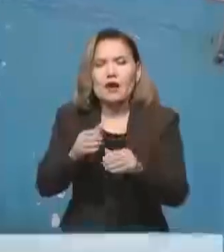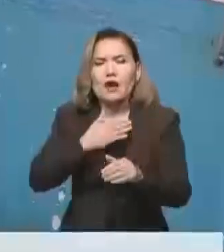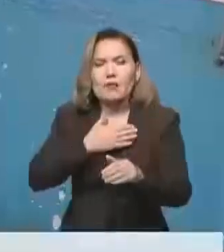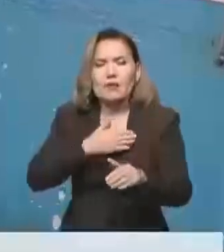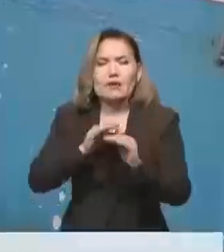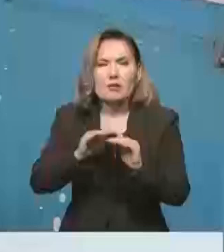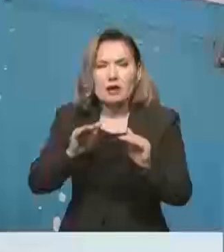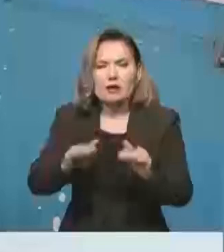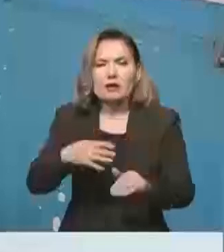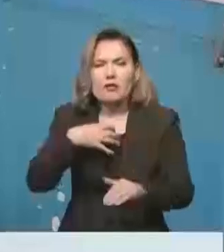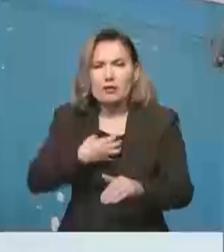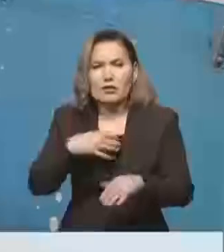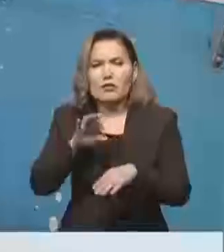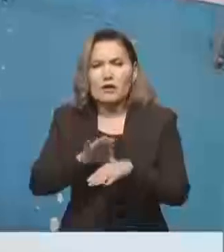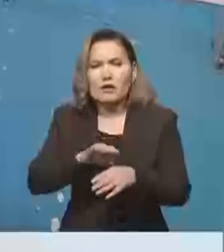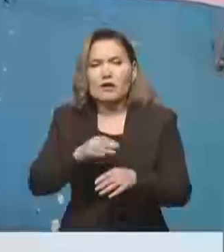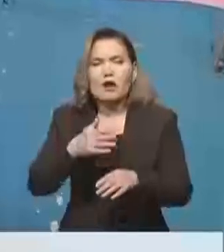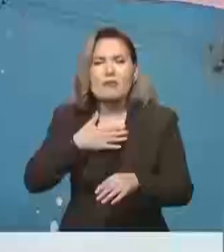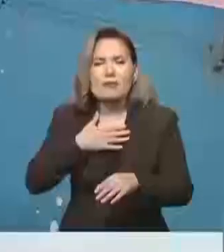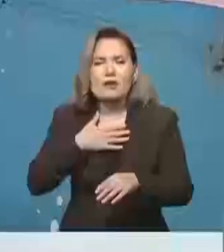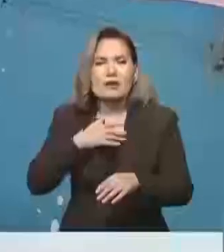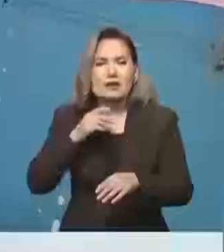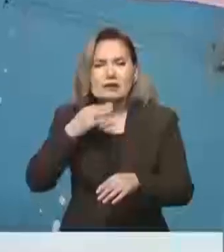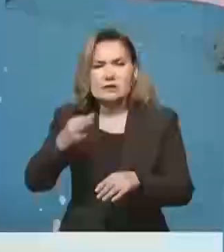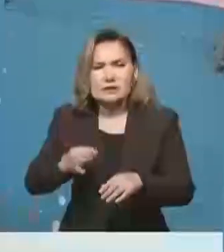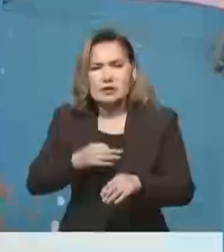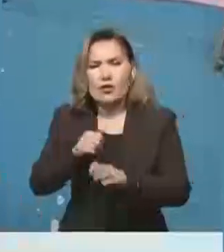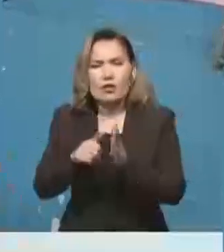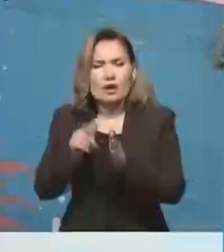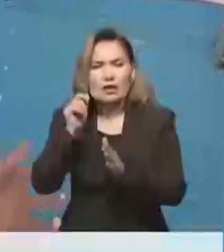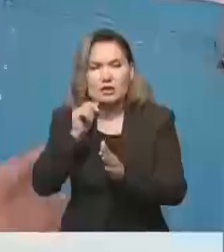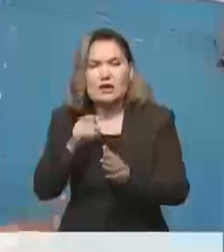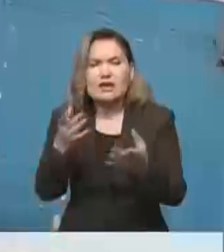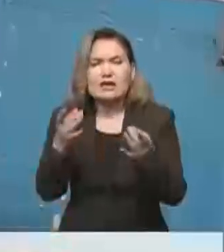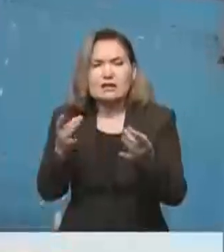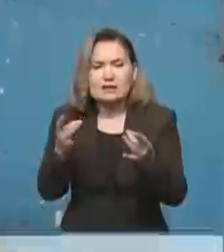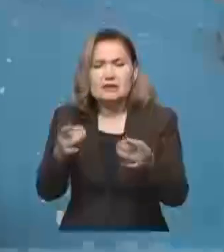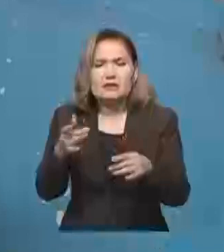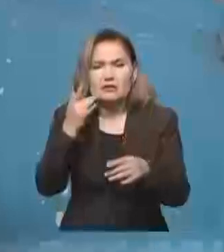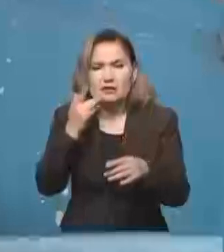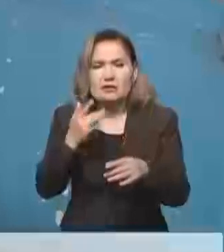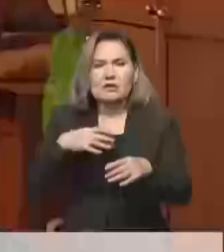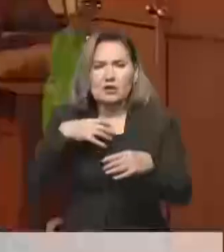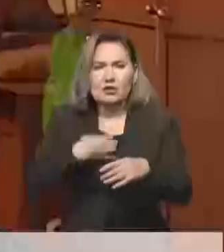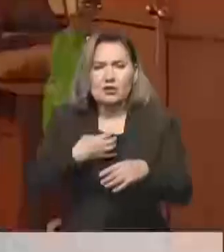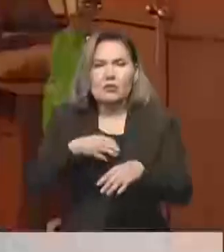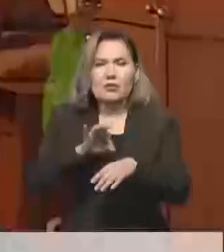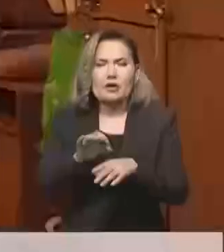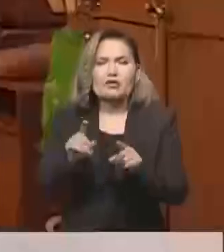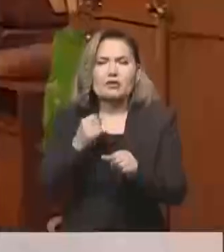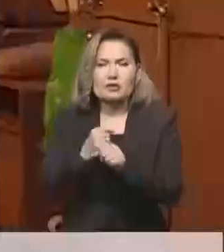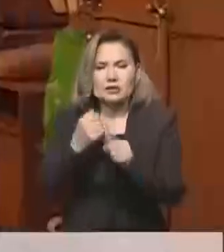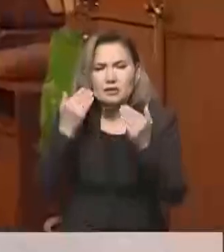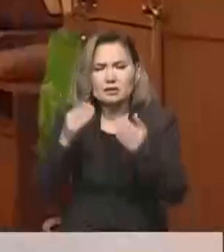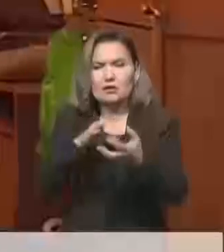балам 16-тан мына мұрнынан демала алмайды. Мына сырсын кеттік бәрі. Енді мен ауру болып отырмын. Мен не істеймін сонда? Осы мына биыл қыс көтере алмаймыз